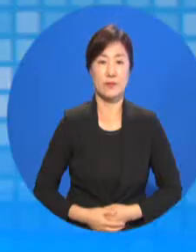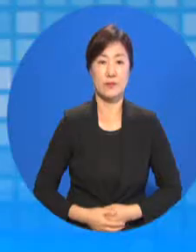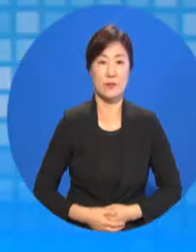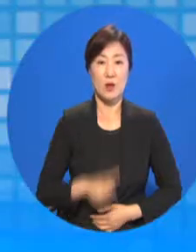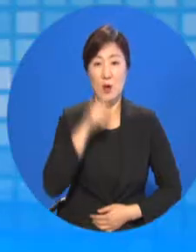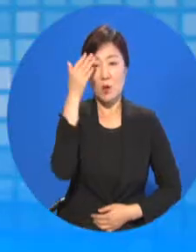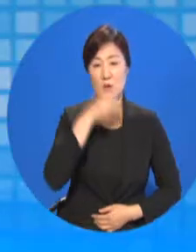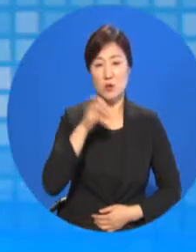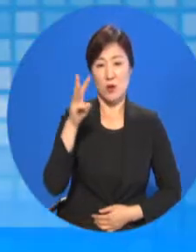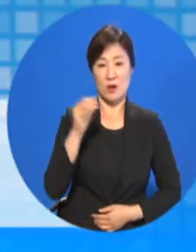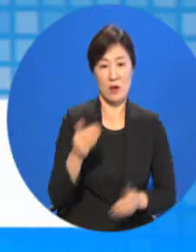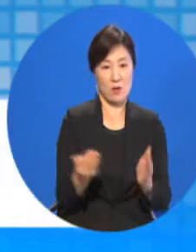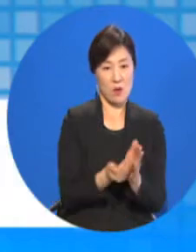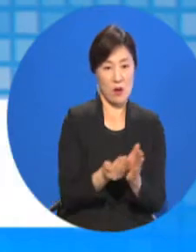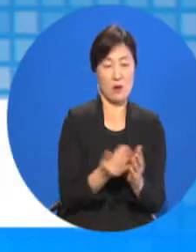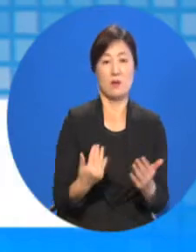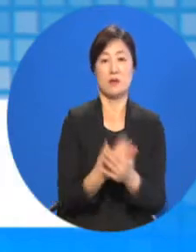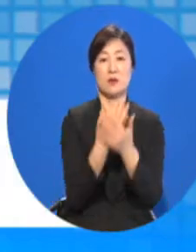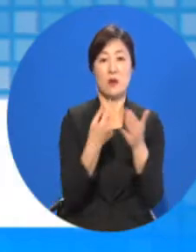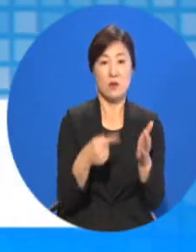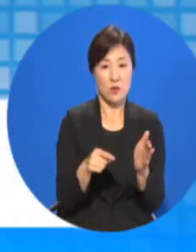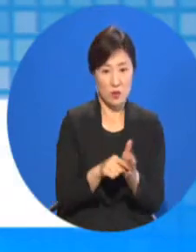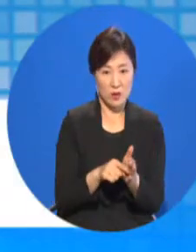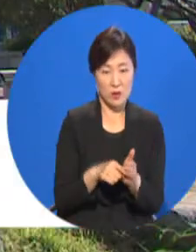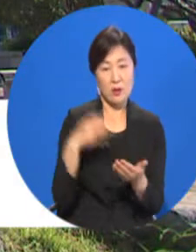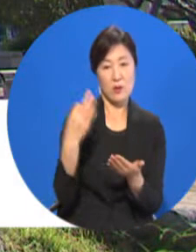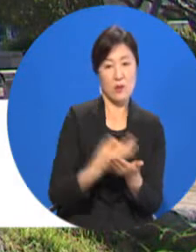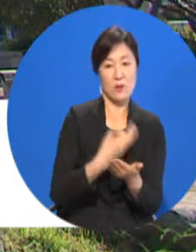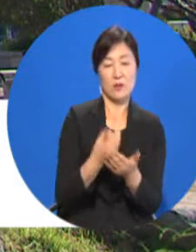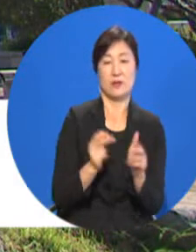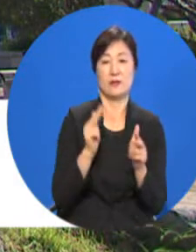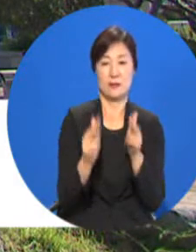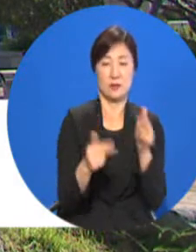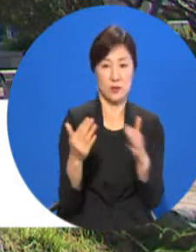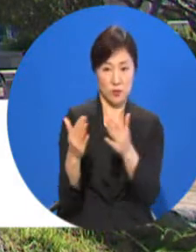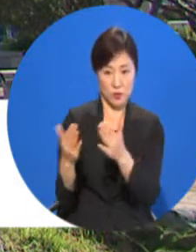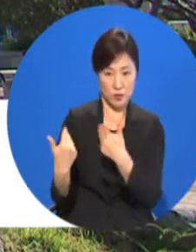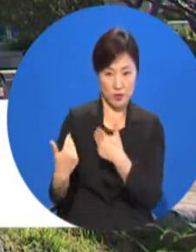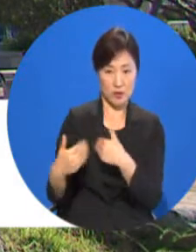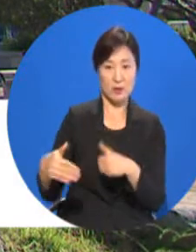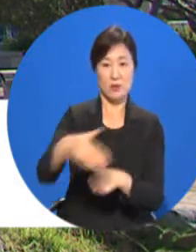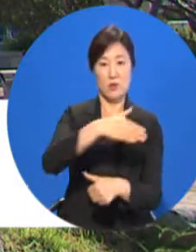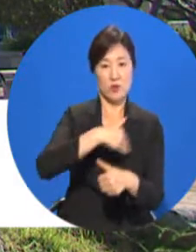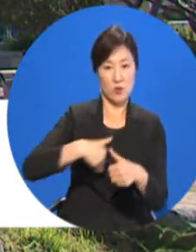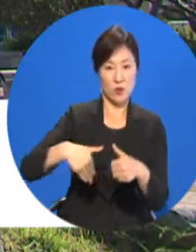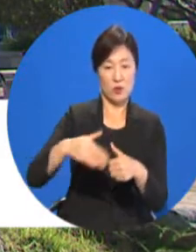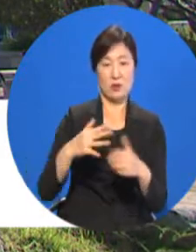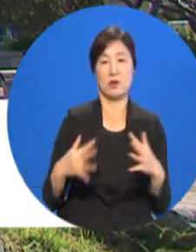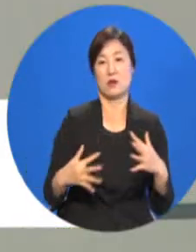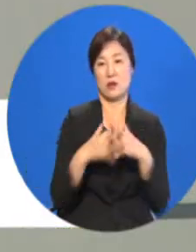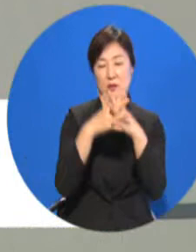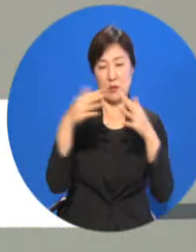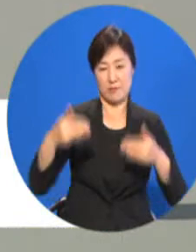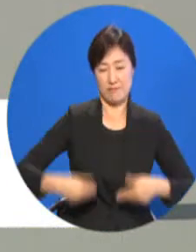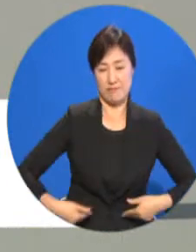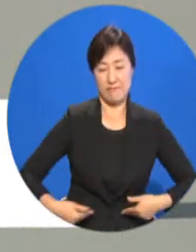여수 광양항의 활성화를 위해서는 고부가가치 산업 유치와 추가 배후단지 개발이 필요하다는 주장이